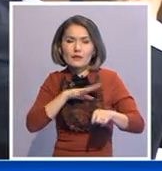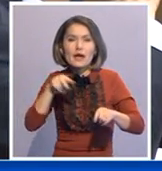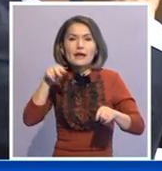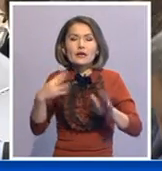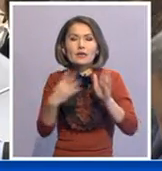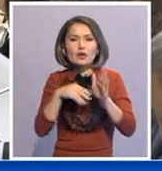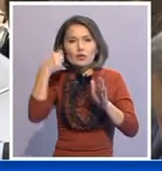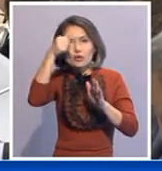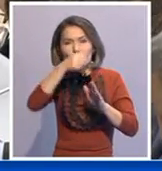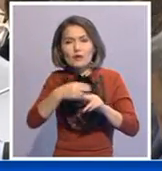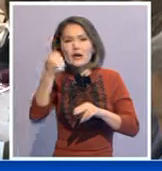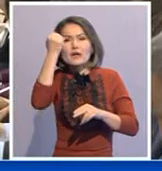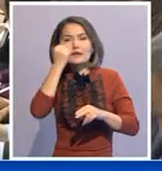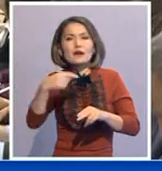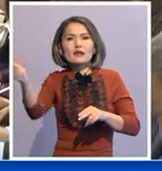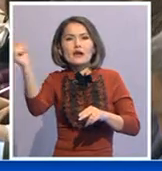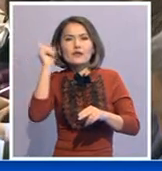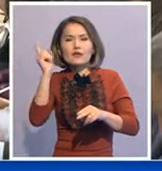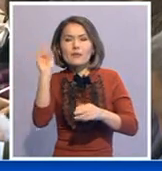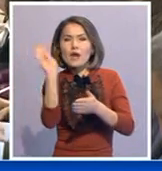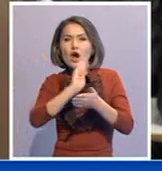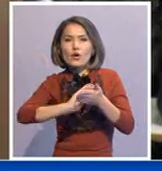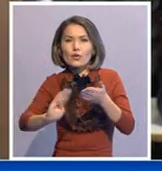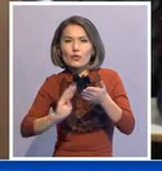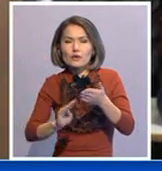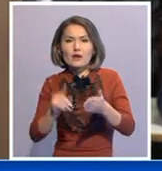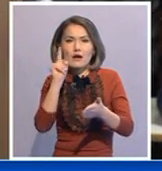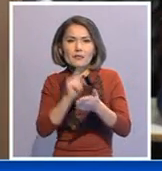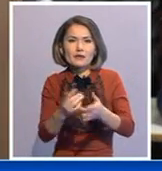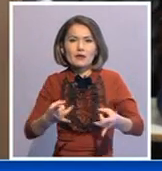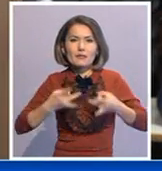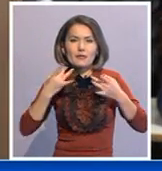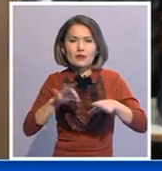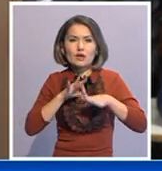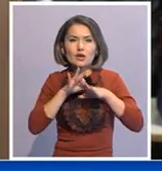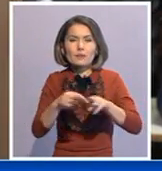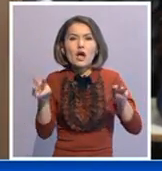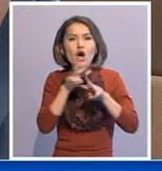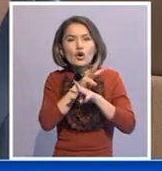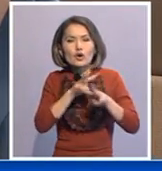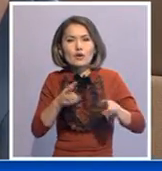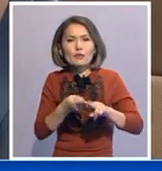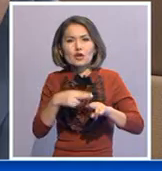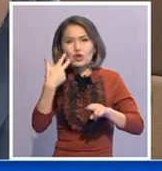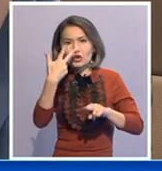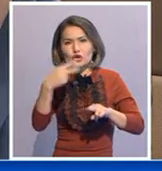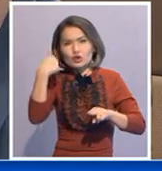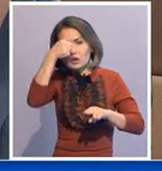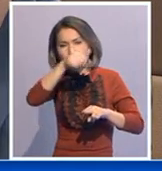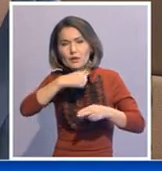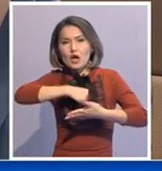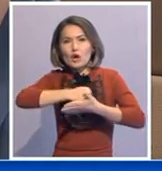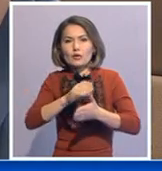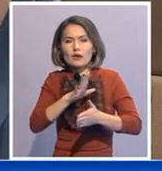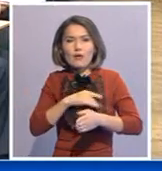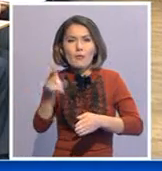жазуы күнін белгілеу жайы айтылып келеді. Көне жазу күнін жыл сайын өткізіп тұру жөніндегі ұсыныс үкіметтің тарапынан осыдан 3 жыл бұрын құпталды,